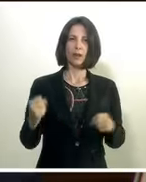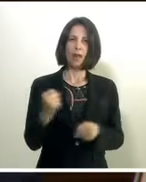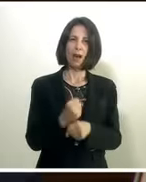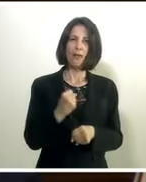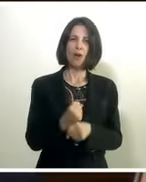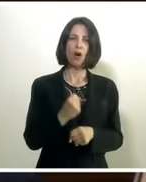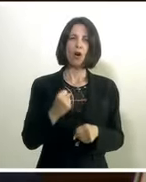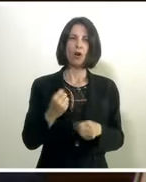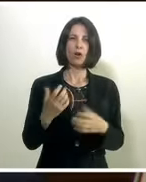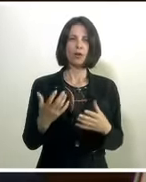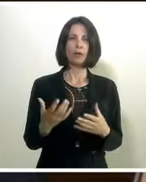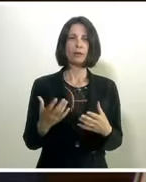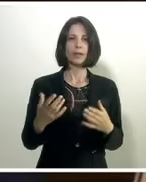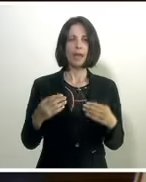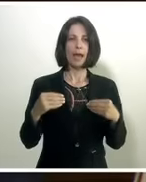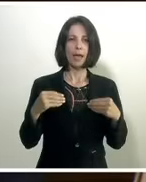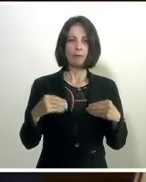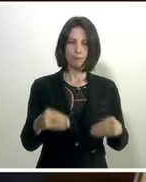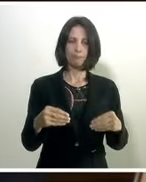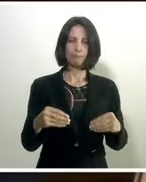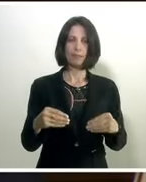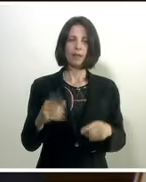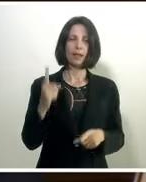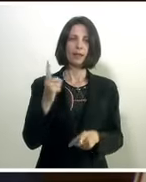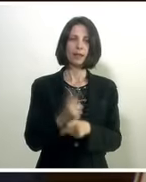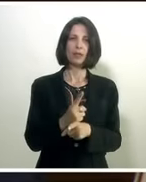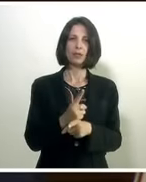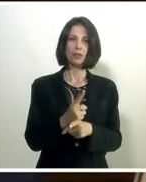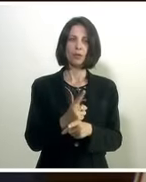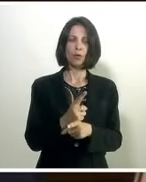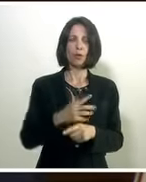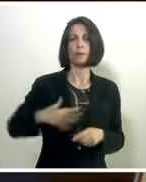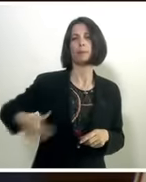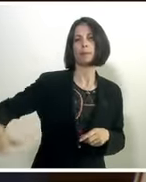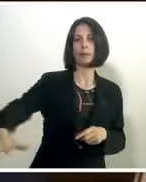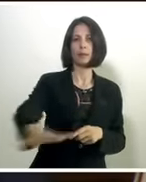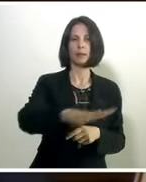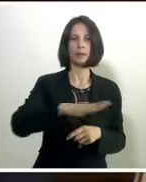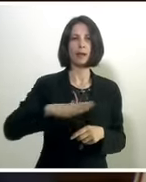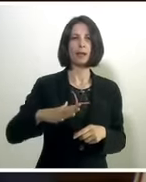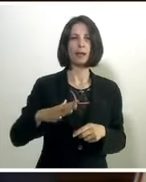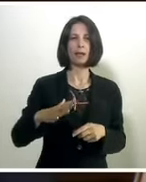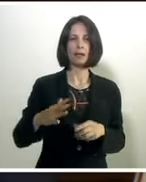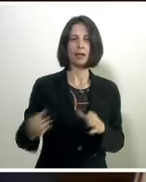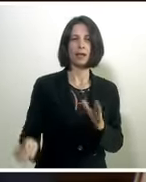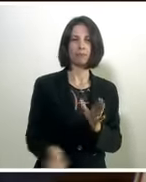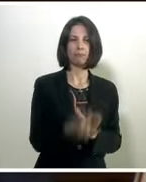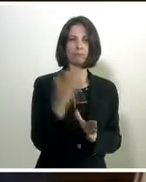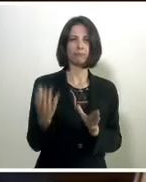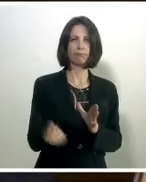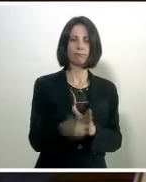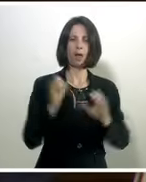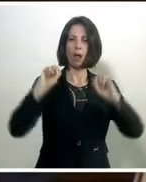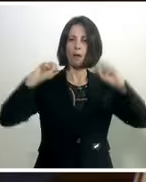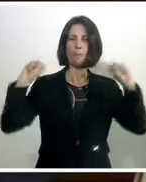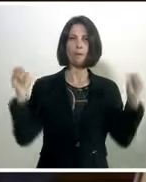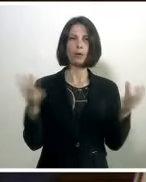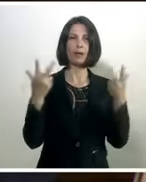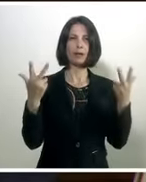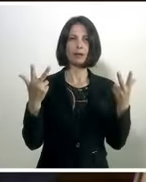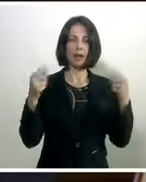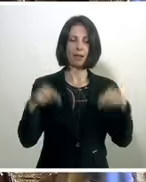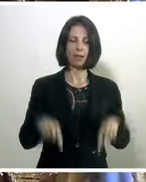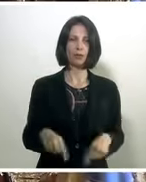rivendicava rappresentanza nelle decisioni e crescenti spazi entro i quali realizzare le intraprese della modernità industriale